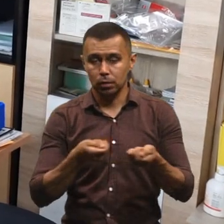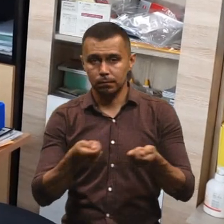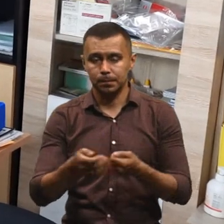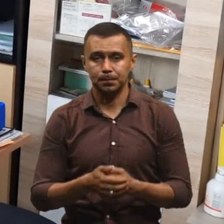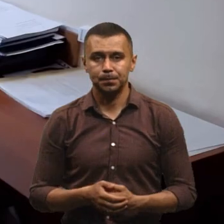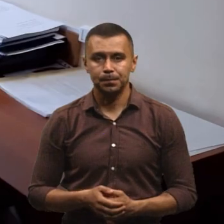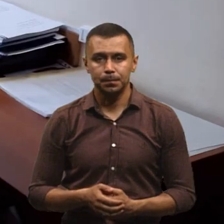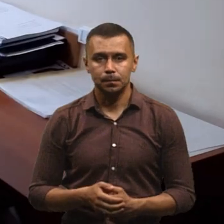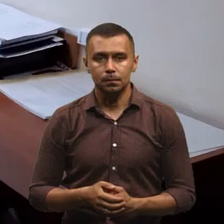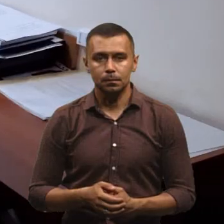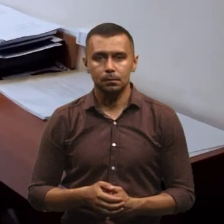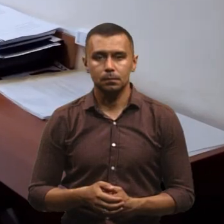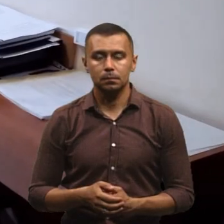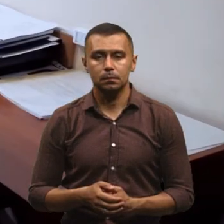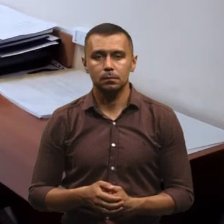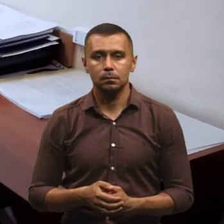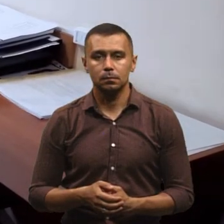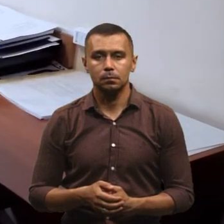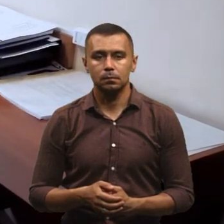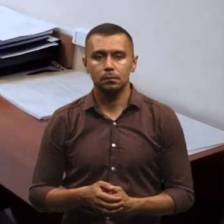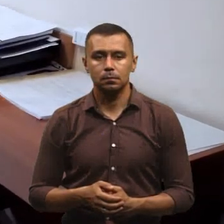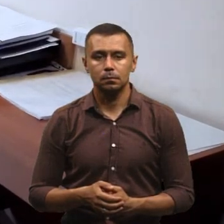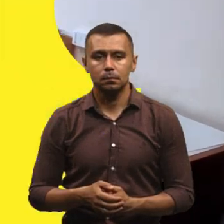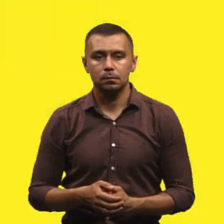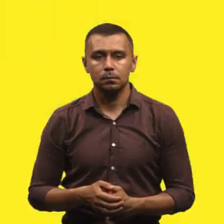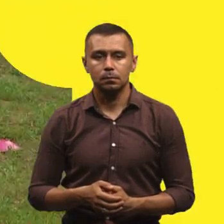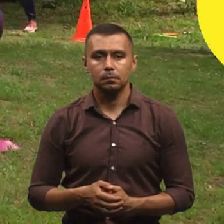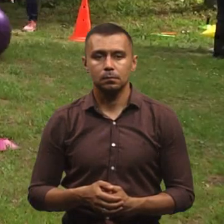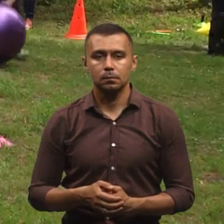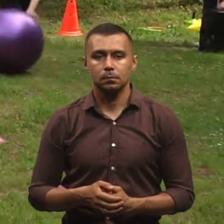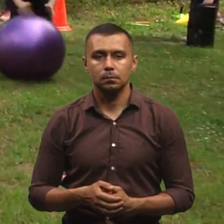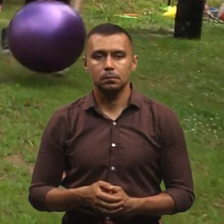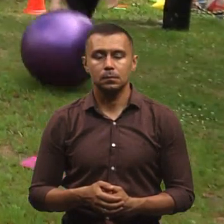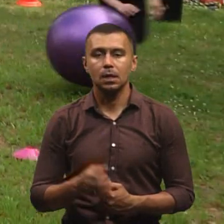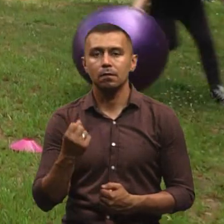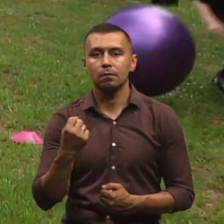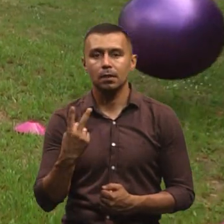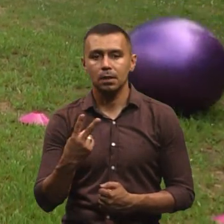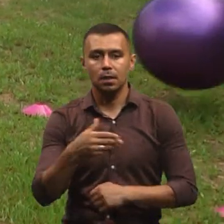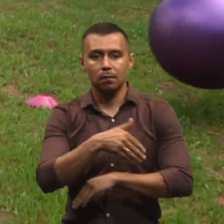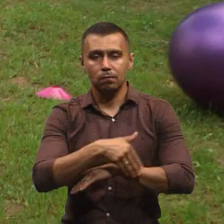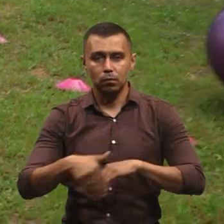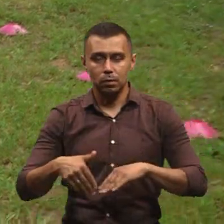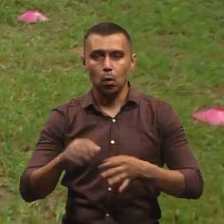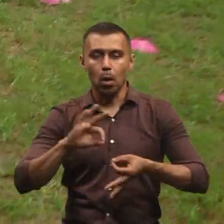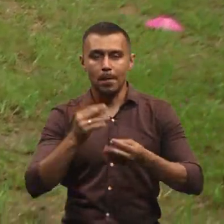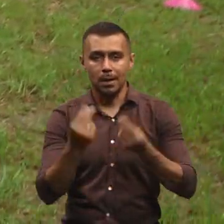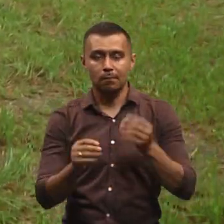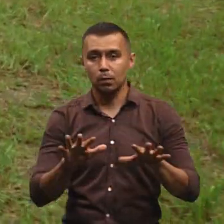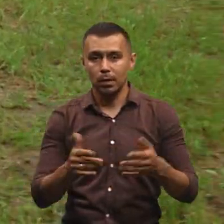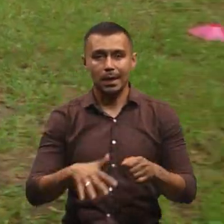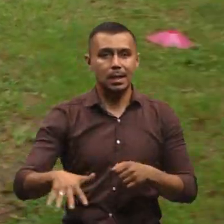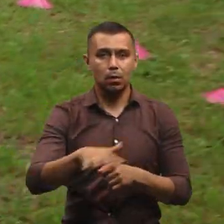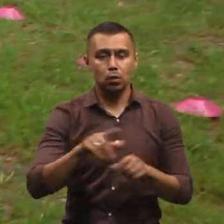Вікторія Мельник Світлана крентовська суспільна новини Хмельницький 12 дворових Олімпійських ігор відбулися